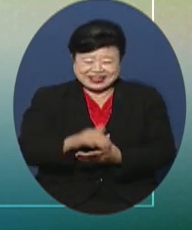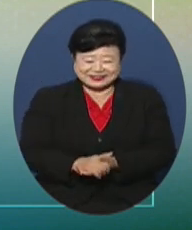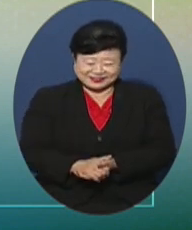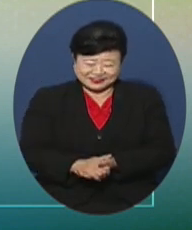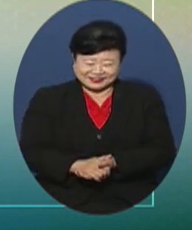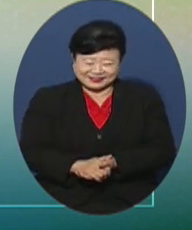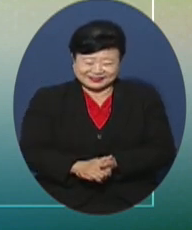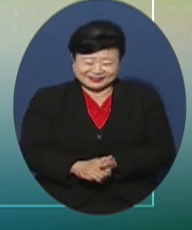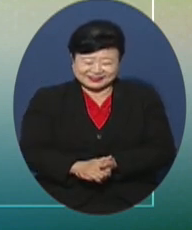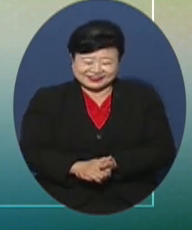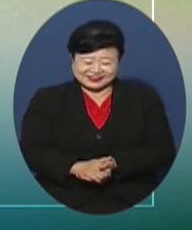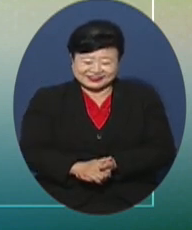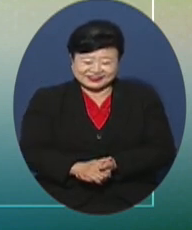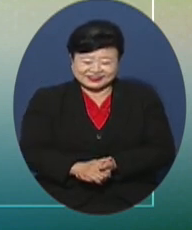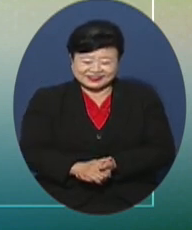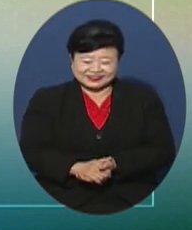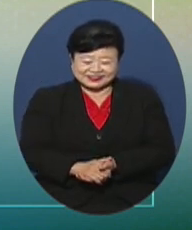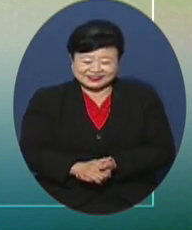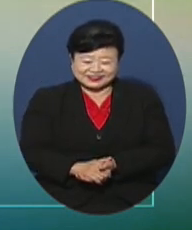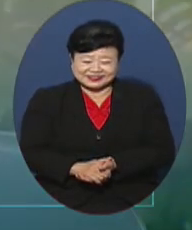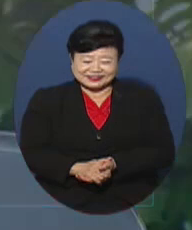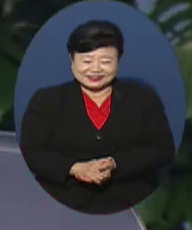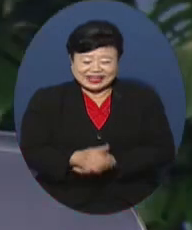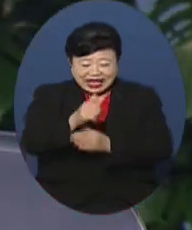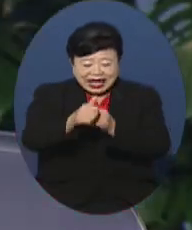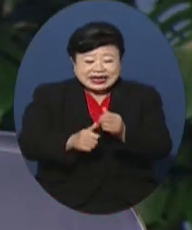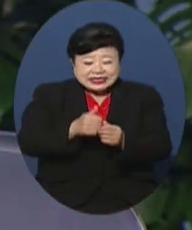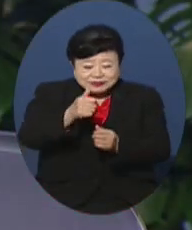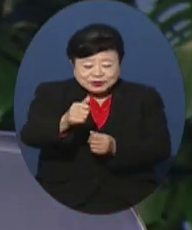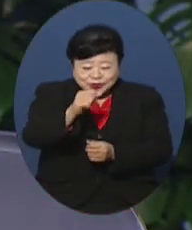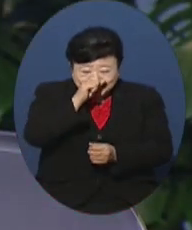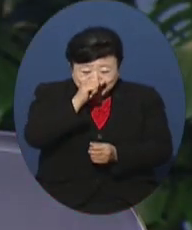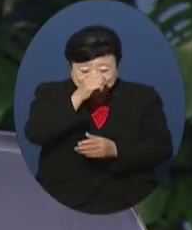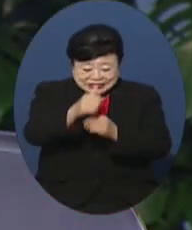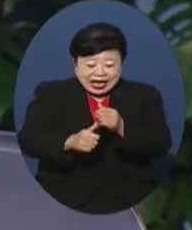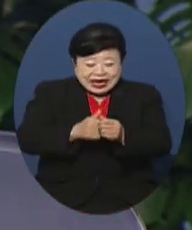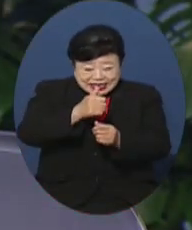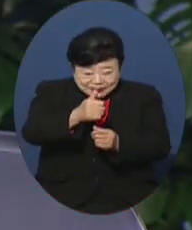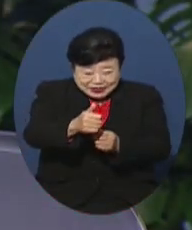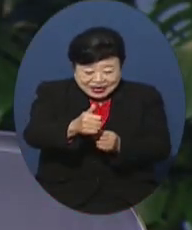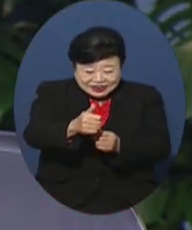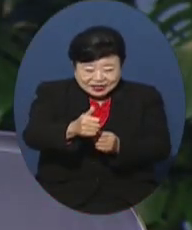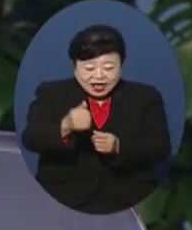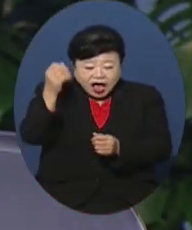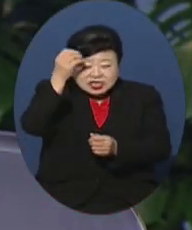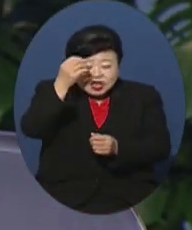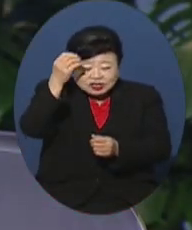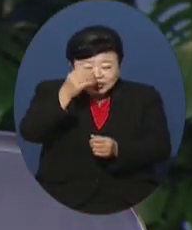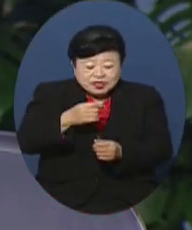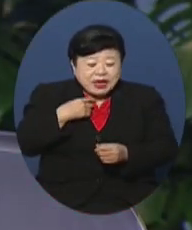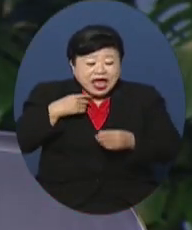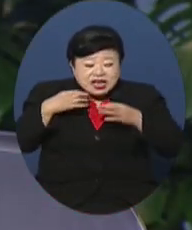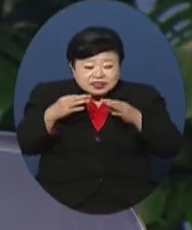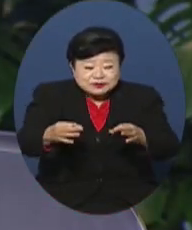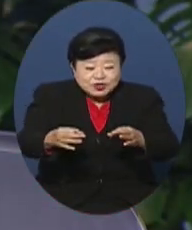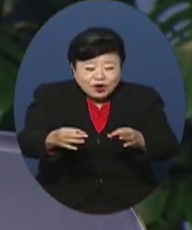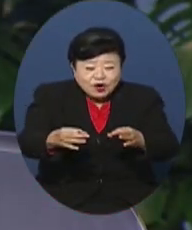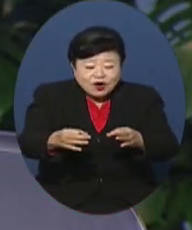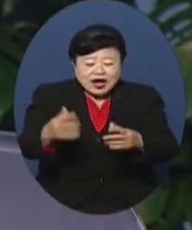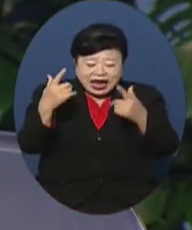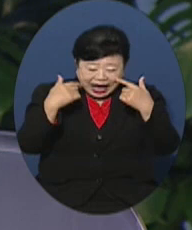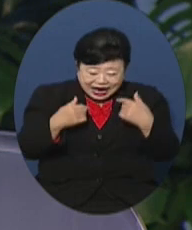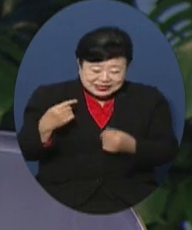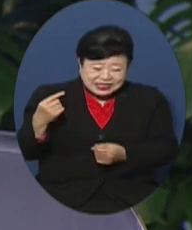좋으신 하나님이시다. 하나님은 좋으신 하나님이라는 성령님의 음성을 저에게